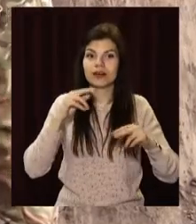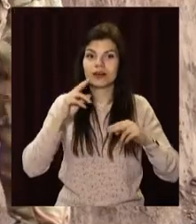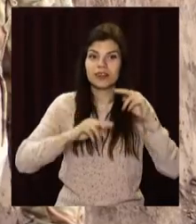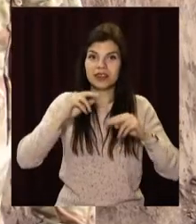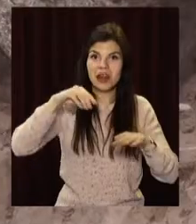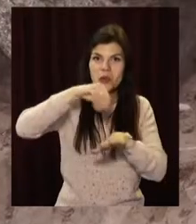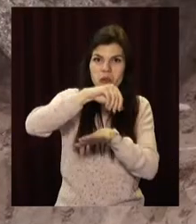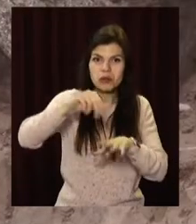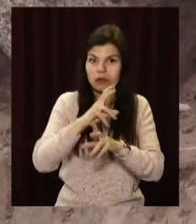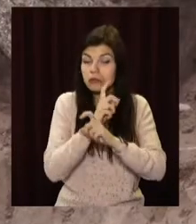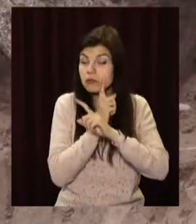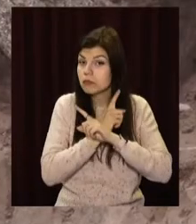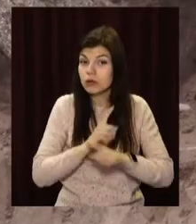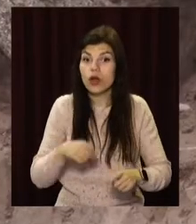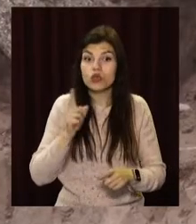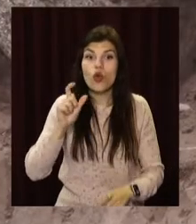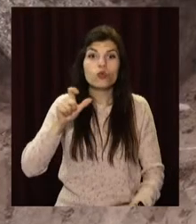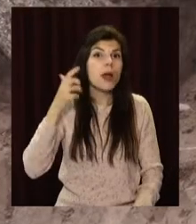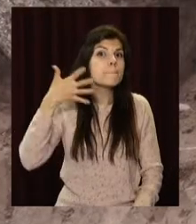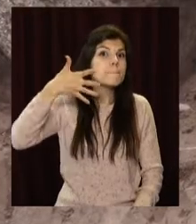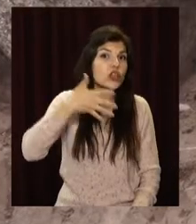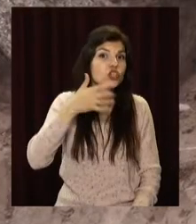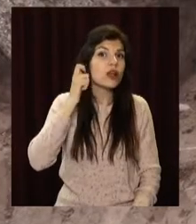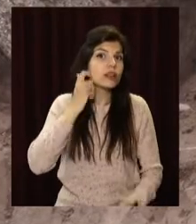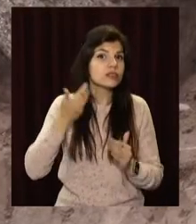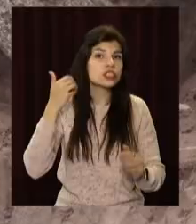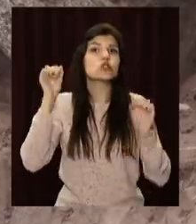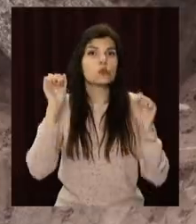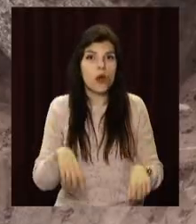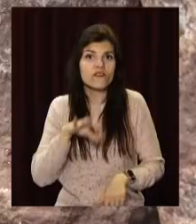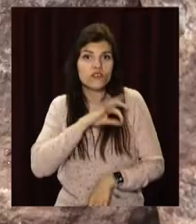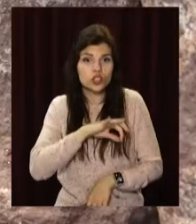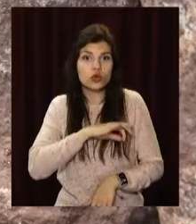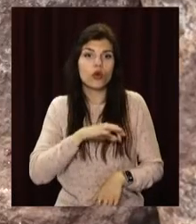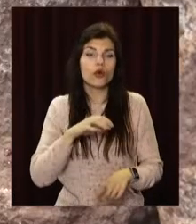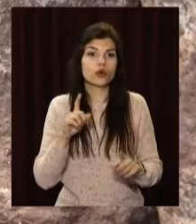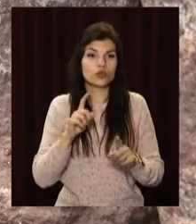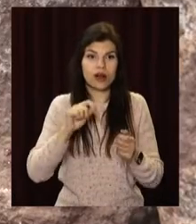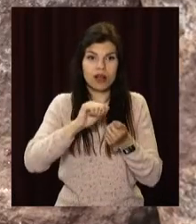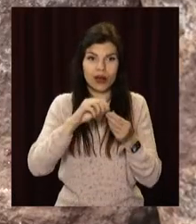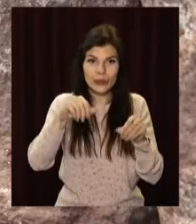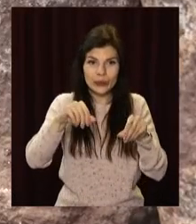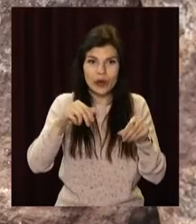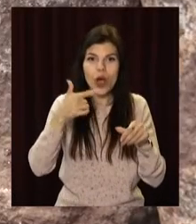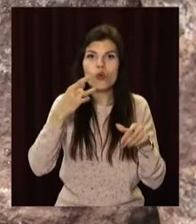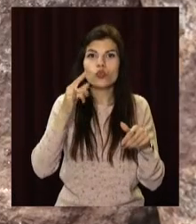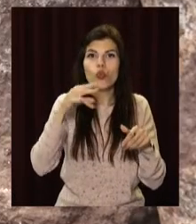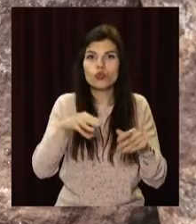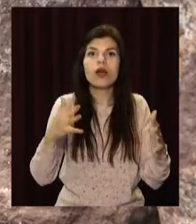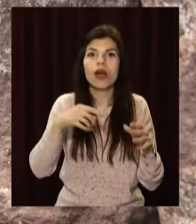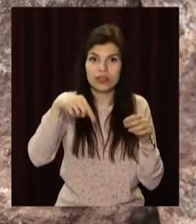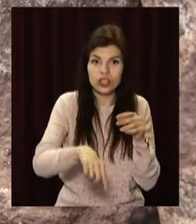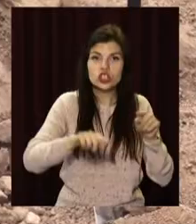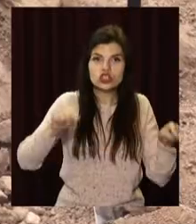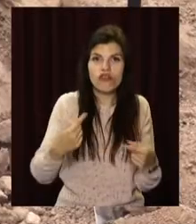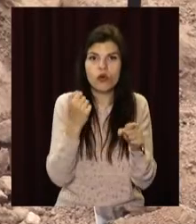насипу. Нас вражає те, що люди 5 тисяч років тому змогли, використовуючи винятково ґрунт, який знаходився навколо кургану,